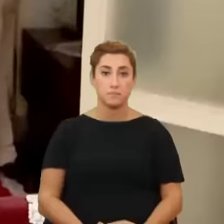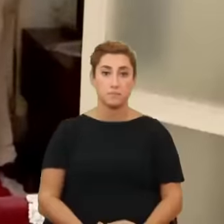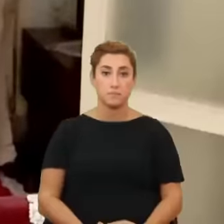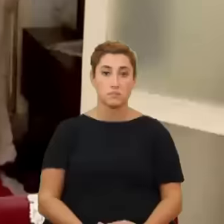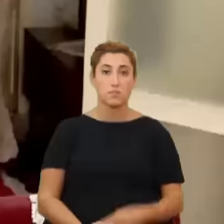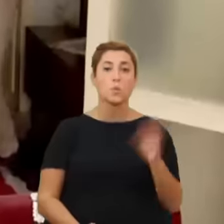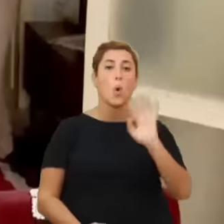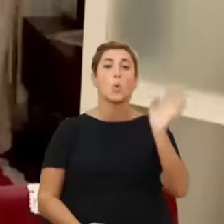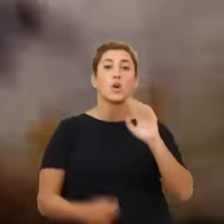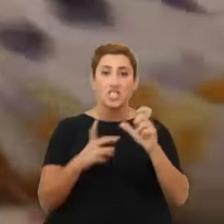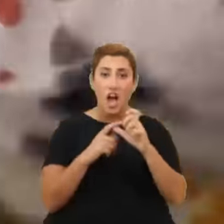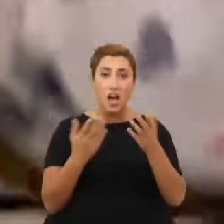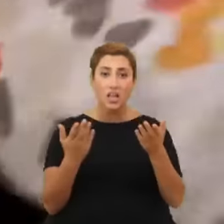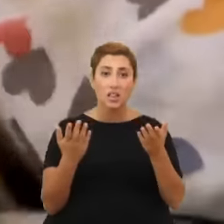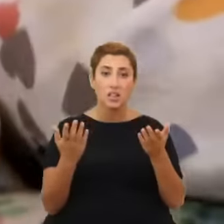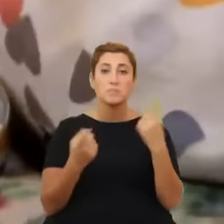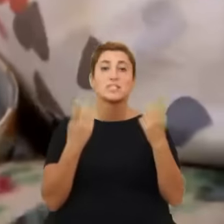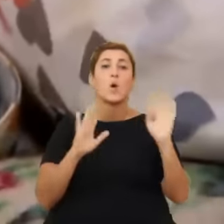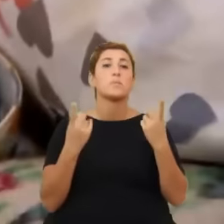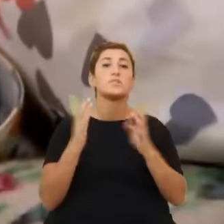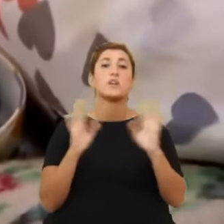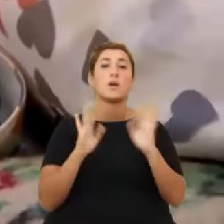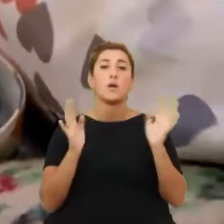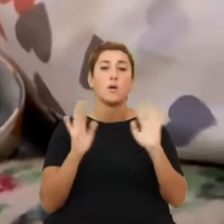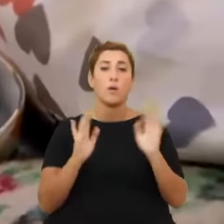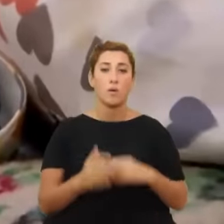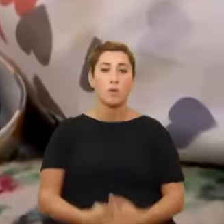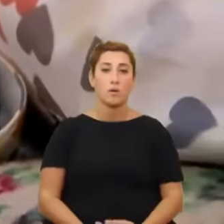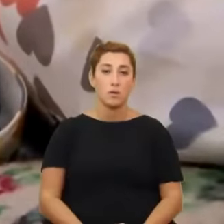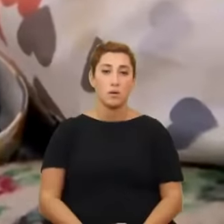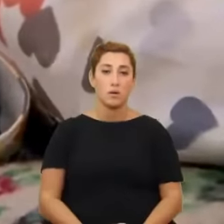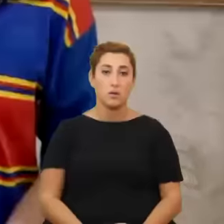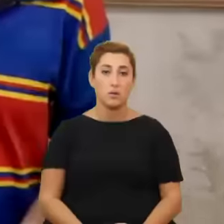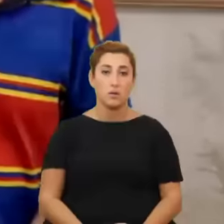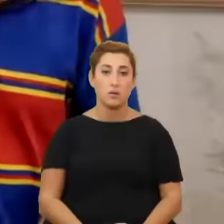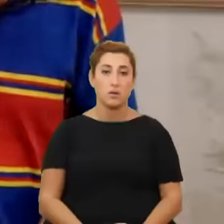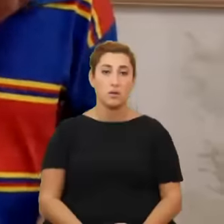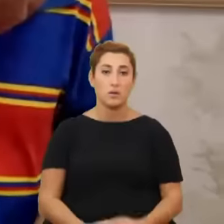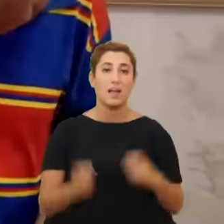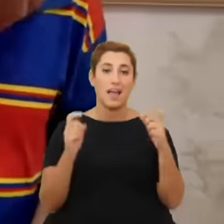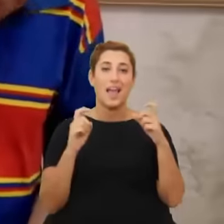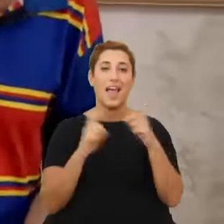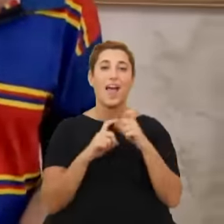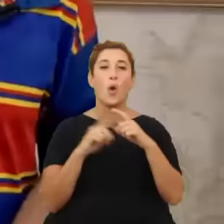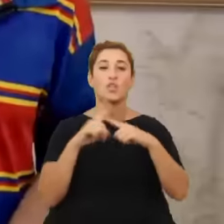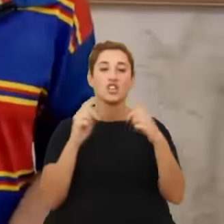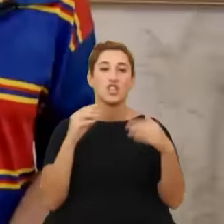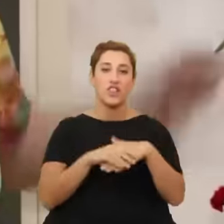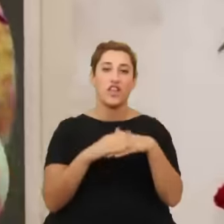Şahin. Yok yok. Şahin bir şey yok. Bir şey yok. Bir şey yok. Evet. Erol Taş'la tanıştı